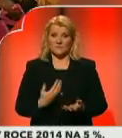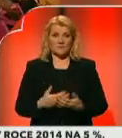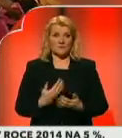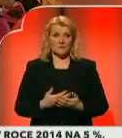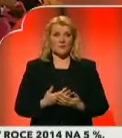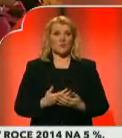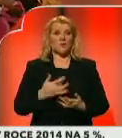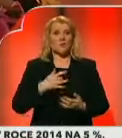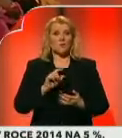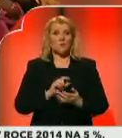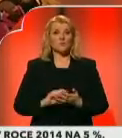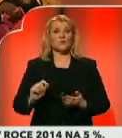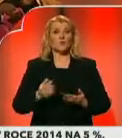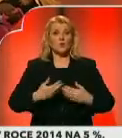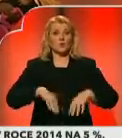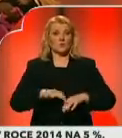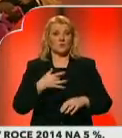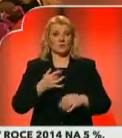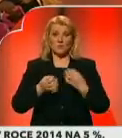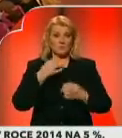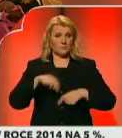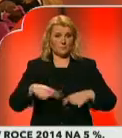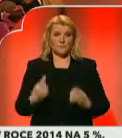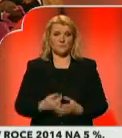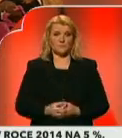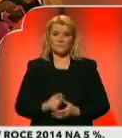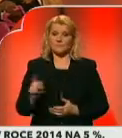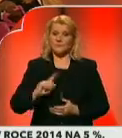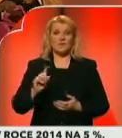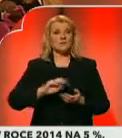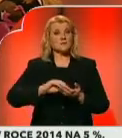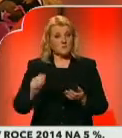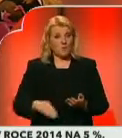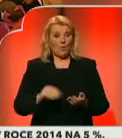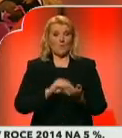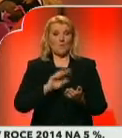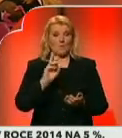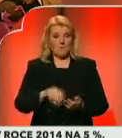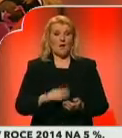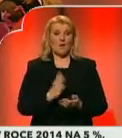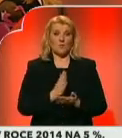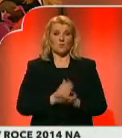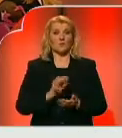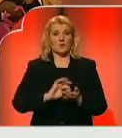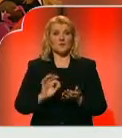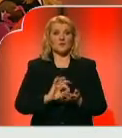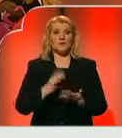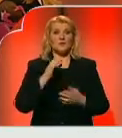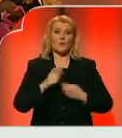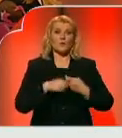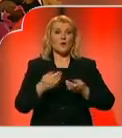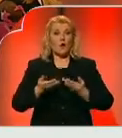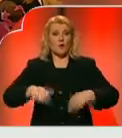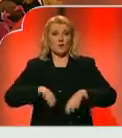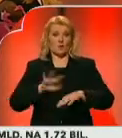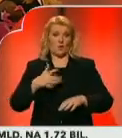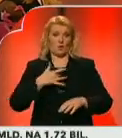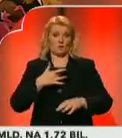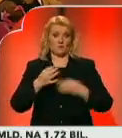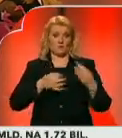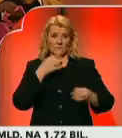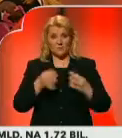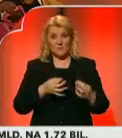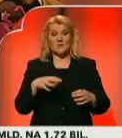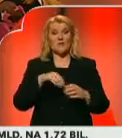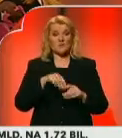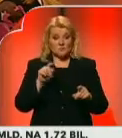omítnout. Úřad pro ochranu osobních smlouva, údajů. Smlouva jednoznačně říká, jakým způsobem je zajištěna ochrana osobních údajů, kromě toho je banka vázána